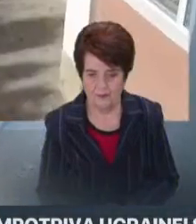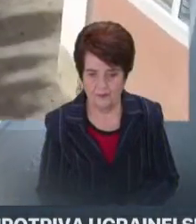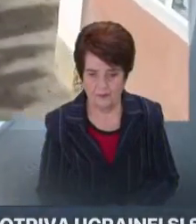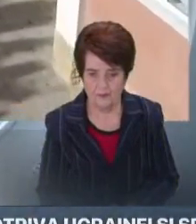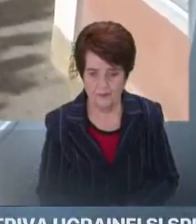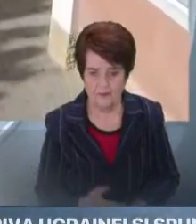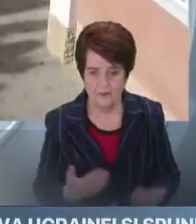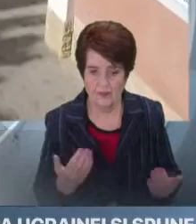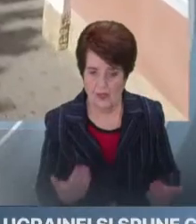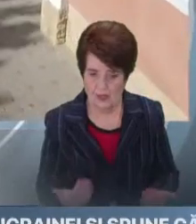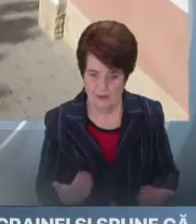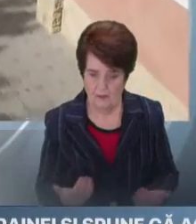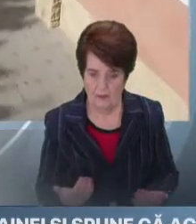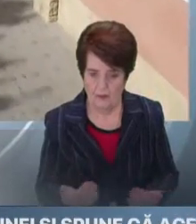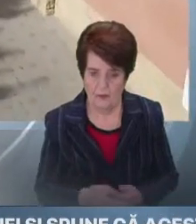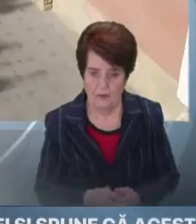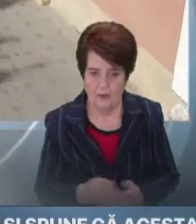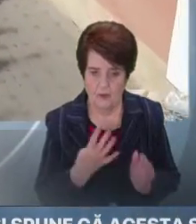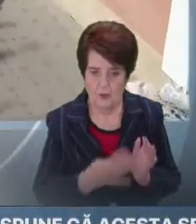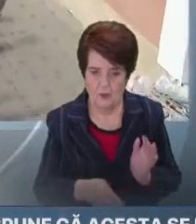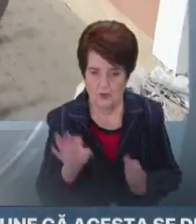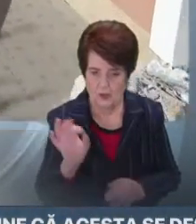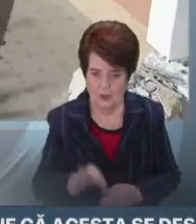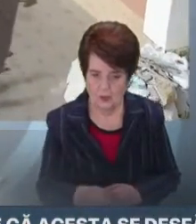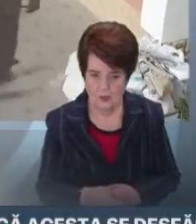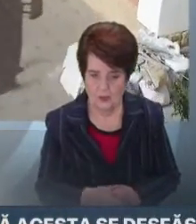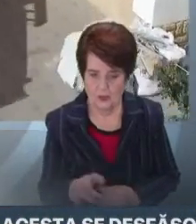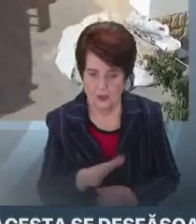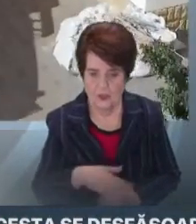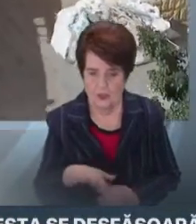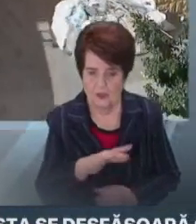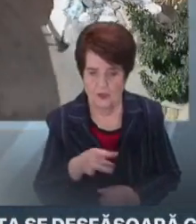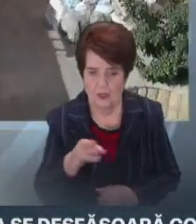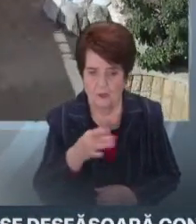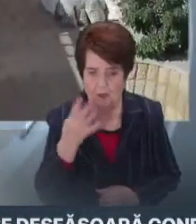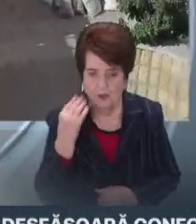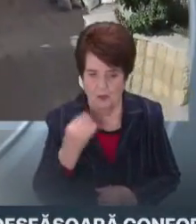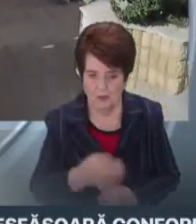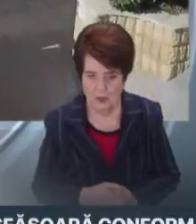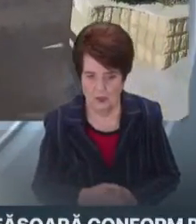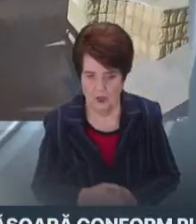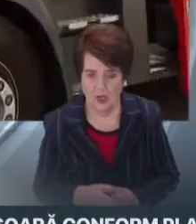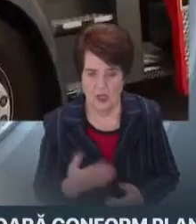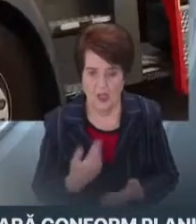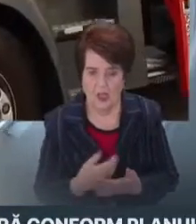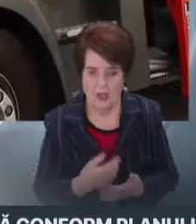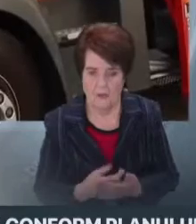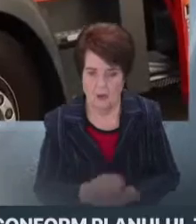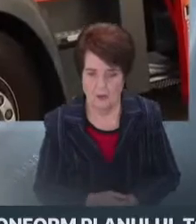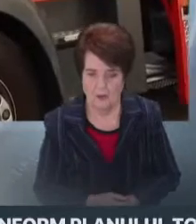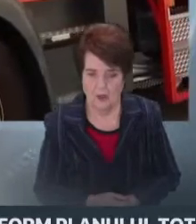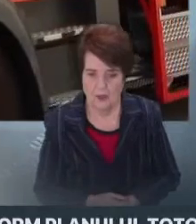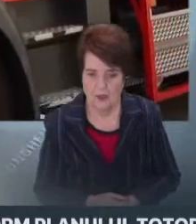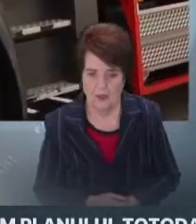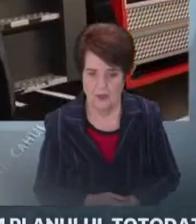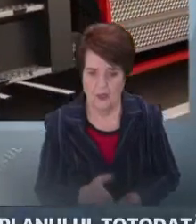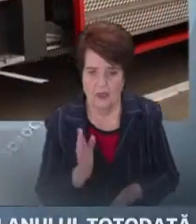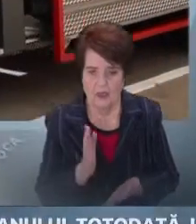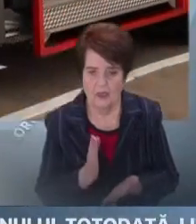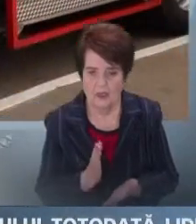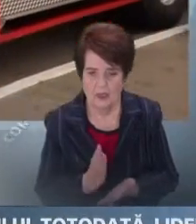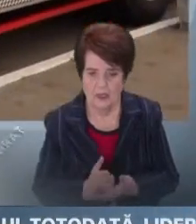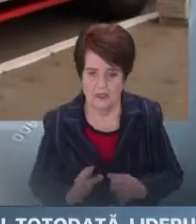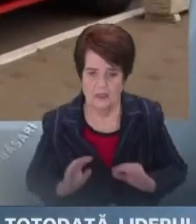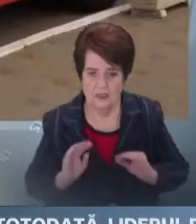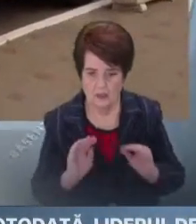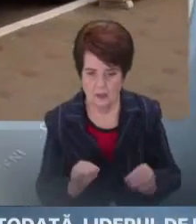La momentul actual, deci 90% din teritoriul Republicii Moldova aproape este dotat